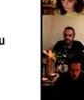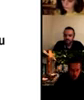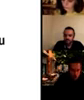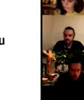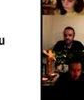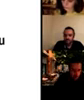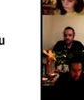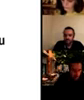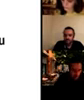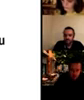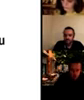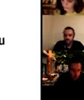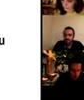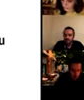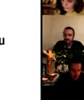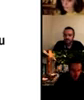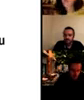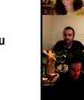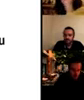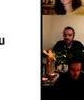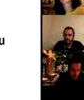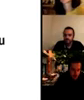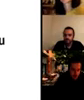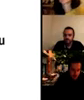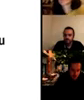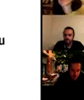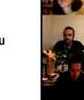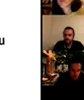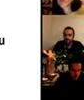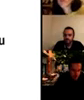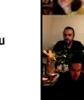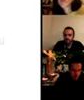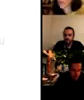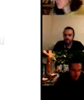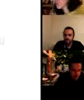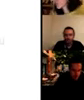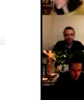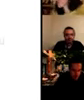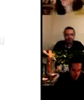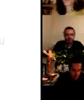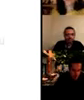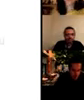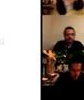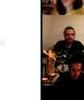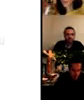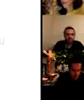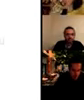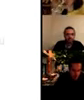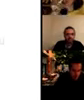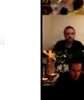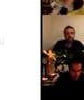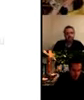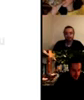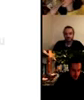sağlayabiliyor. Dediğim gibi dört şey tamamını karşılamıyor ama belki tartışmayı açmak için yararlı olabilir.